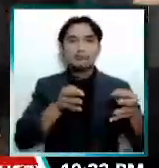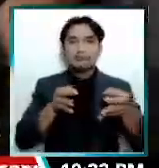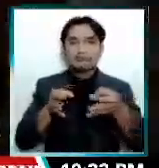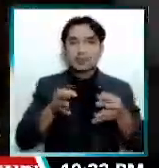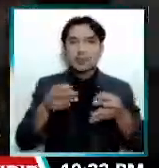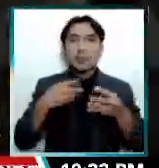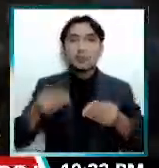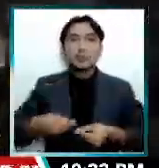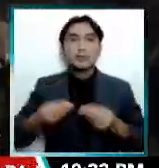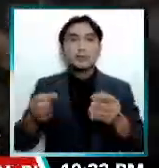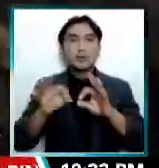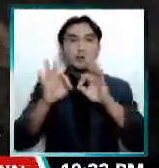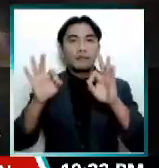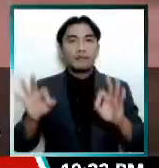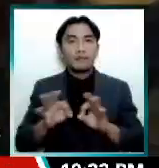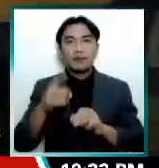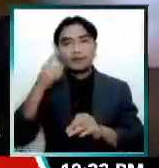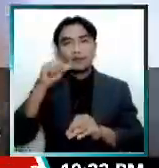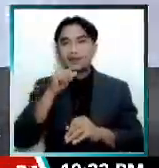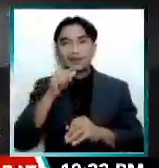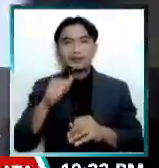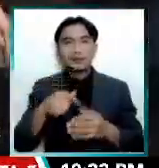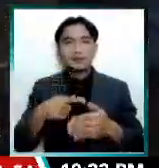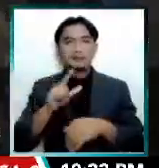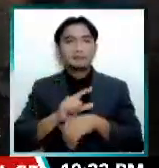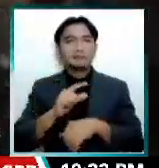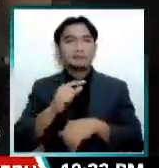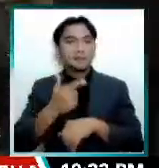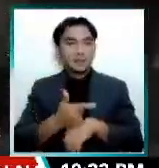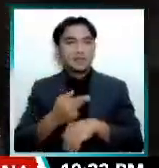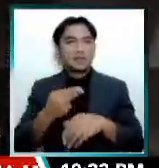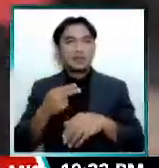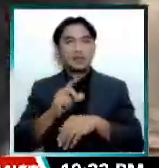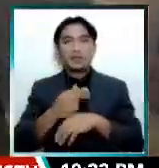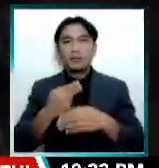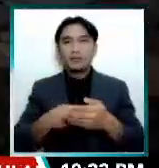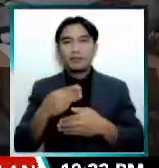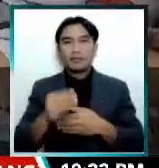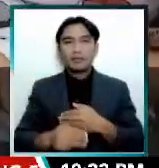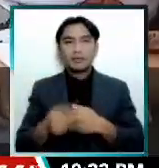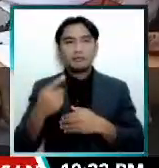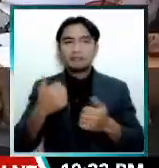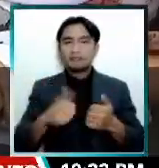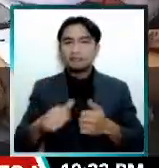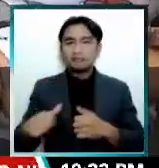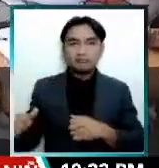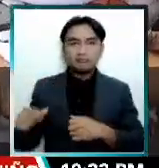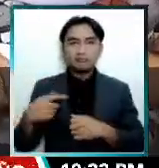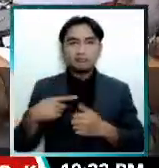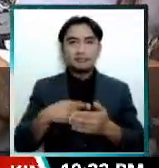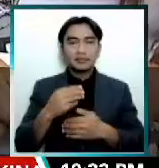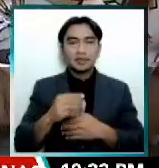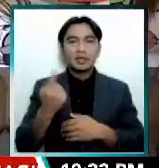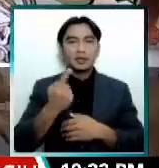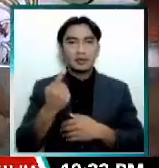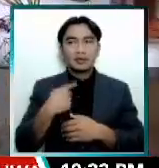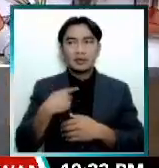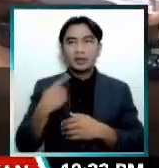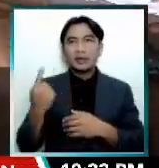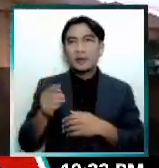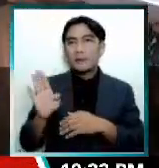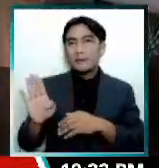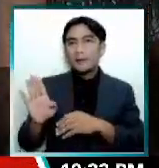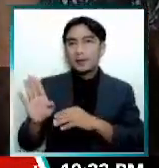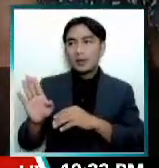ay hindi para sa sustainable livelihood o anumang programa ng ahensya. Kinuha na lang daw muna ang basic information ng